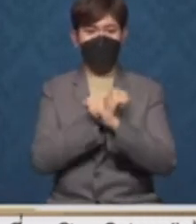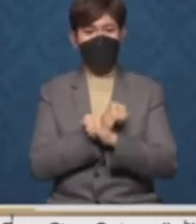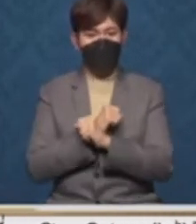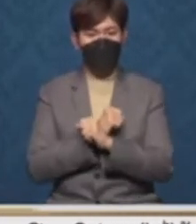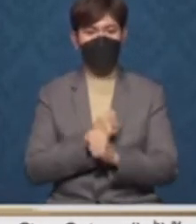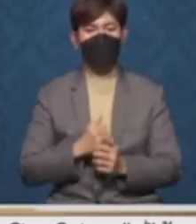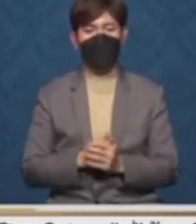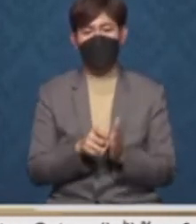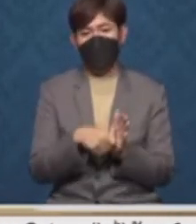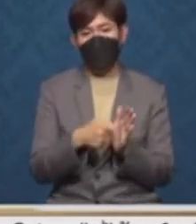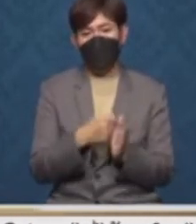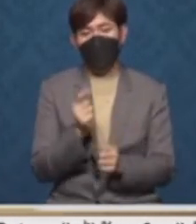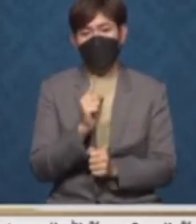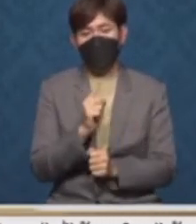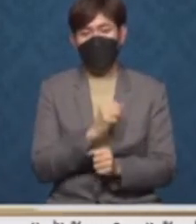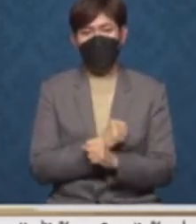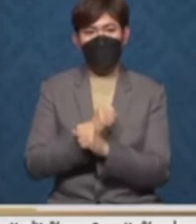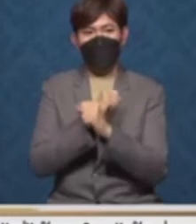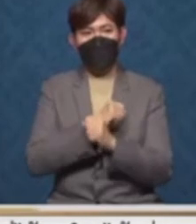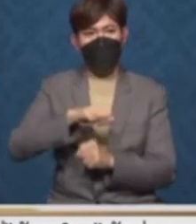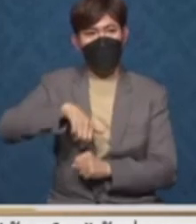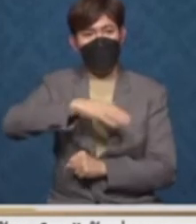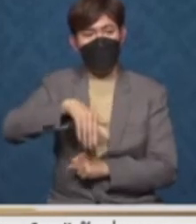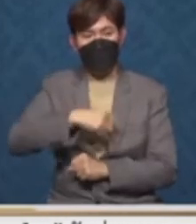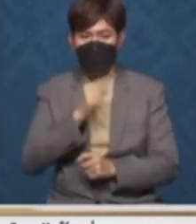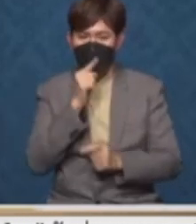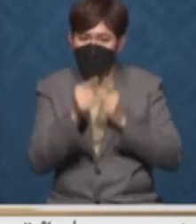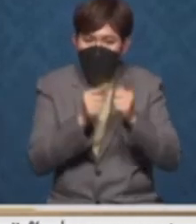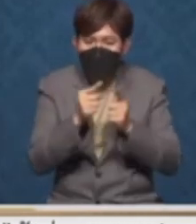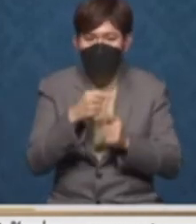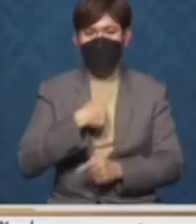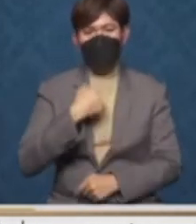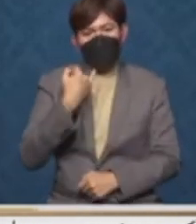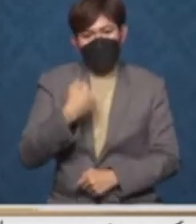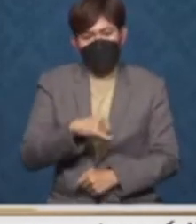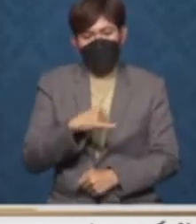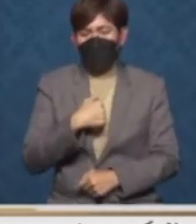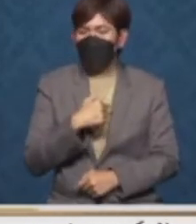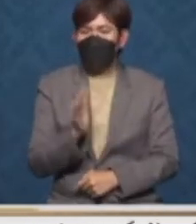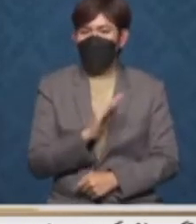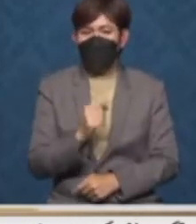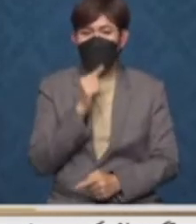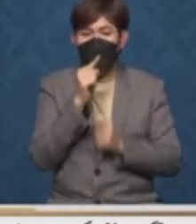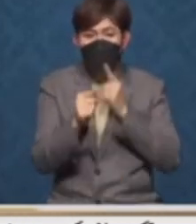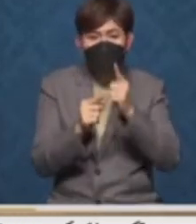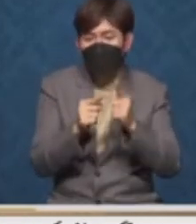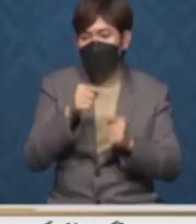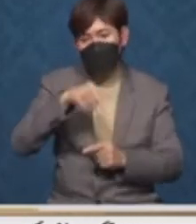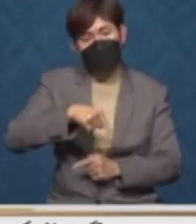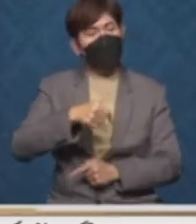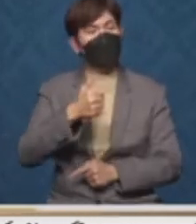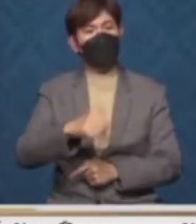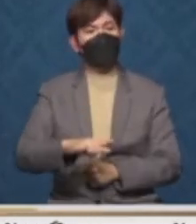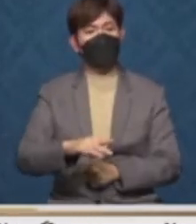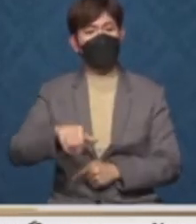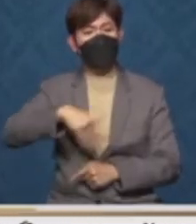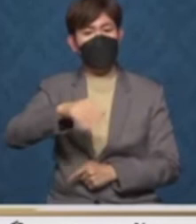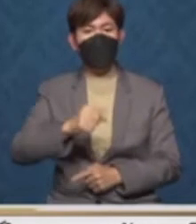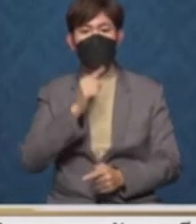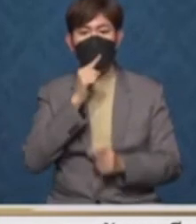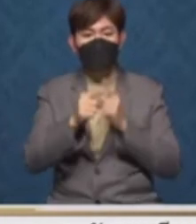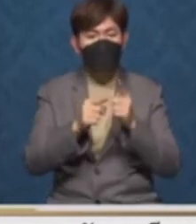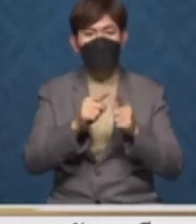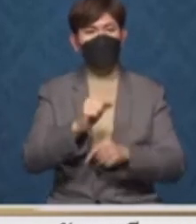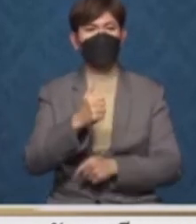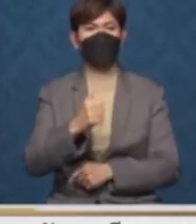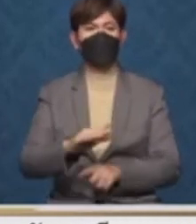ยเพราะว่าต้องป้องกันไม่ให้เราถูกกล่าวหาเป็นจำเลยในนี้มันฟ้องกันไม่ได้สมาชิกว่ากันเองเนี่ยฟ้องไม่ได้แต่ค